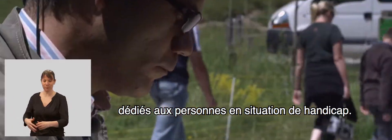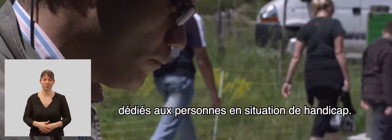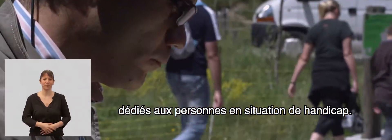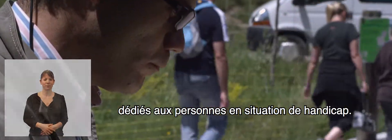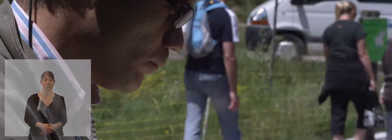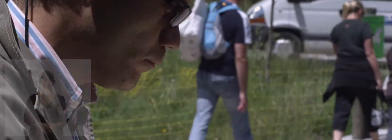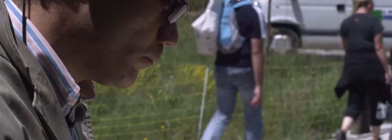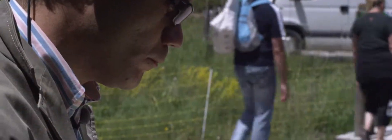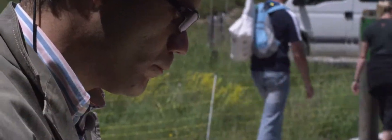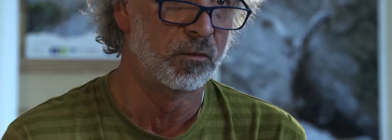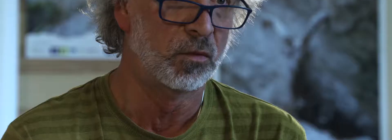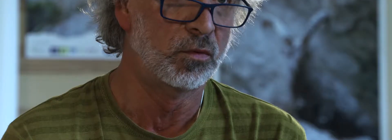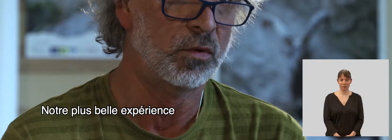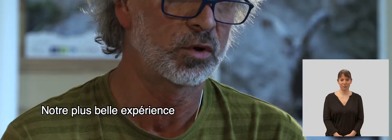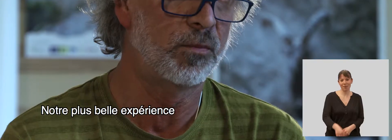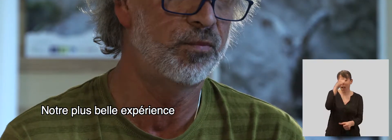de handicap.